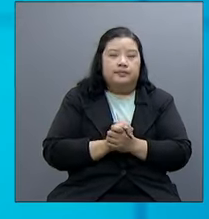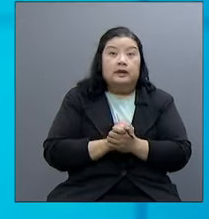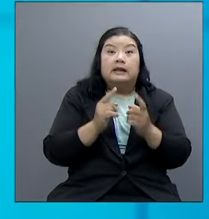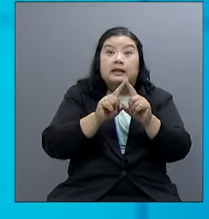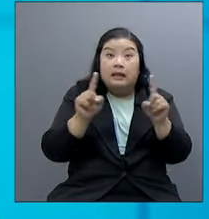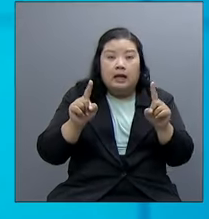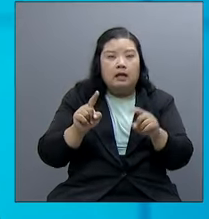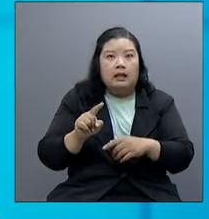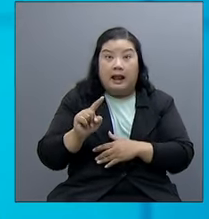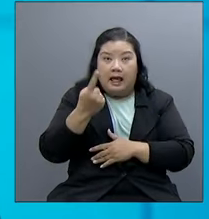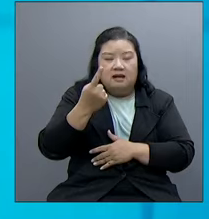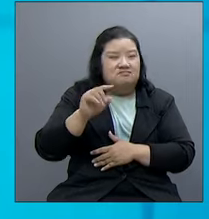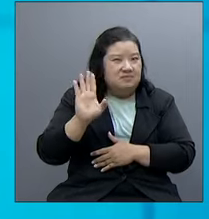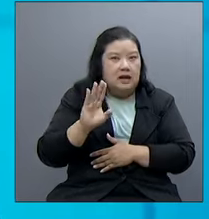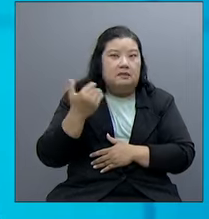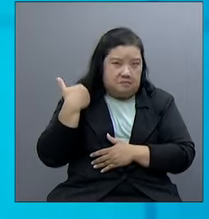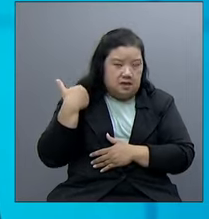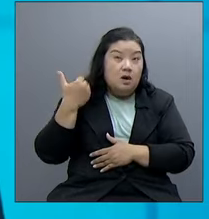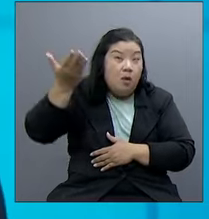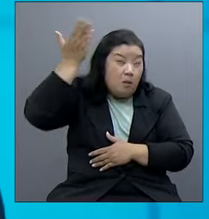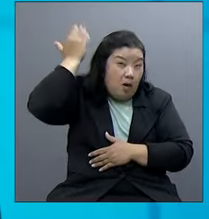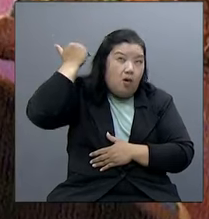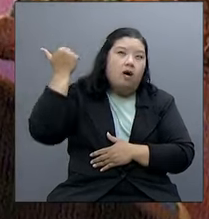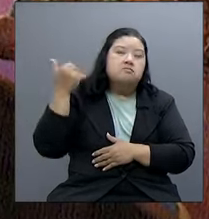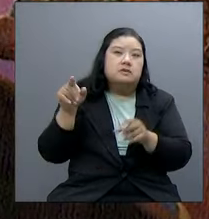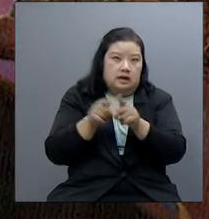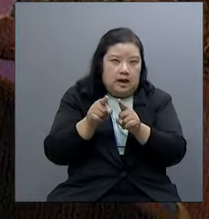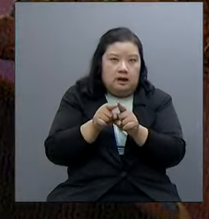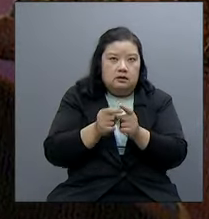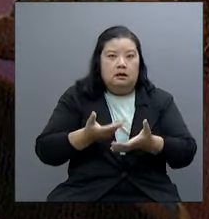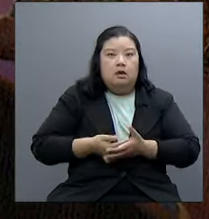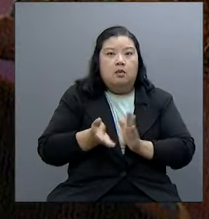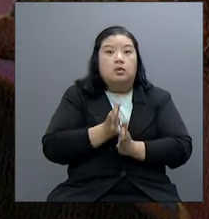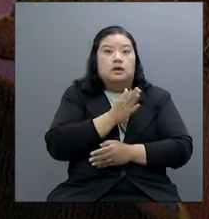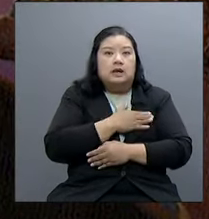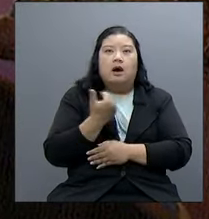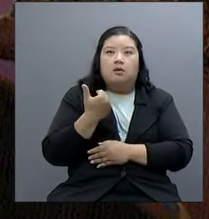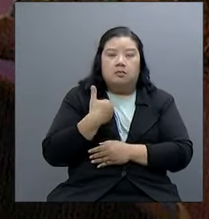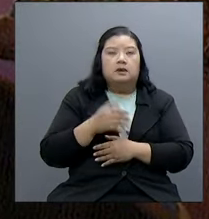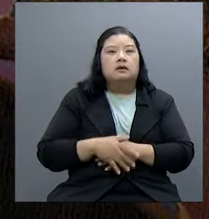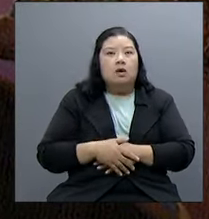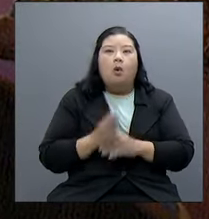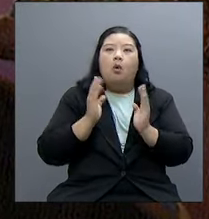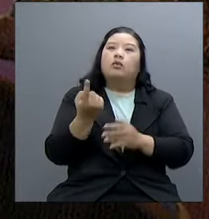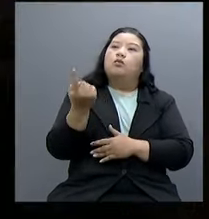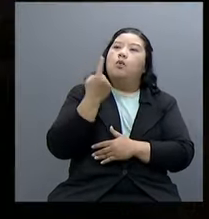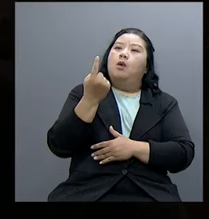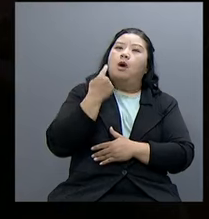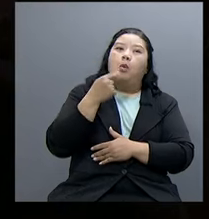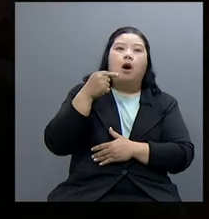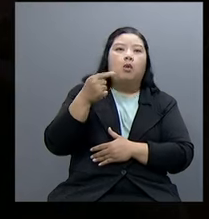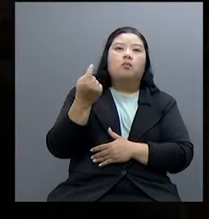่ใช่เรื่องใหม่เพระสมยพุธการแม้กนทพระพทธเจ้าก็ยโดทั้ขน และมานBoolie มาแล้เหอนกั